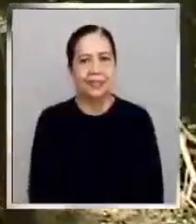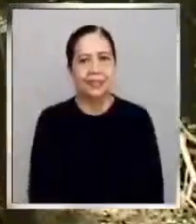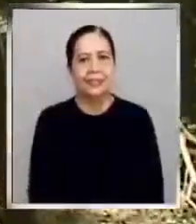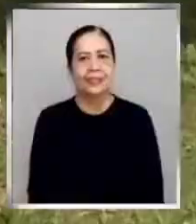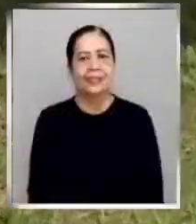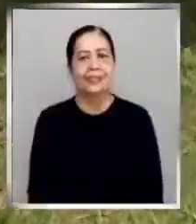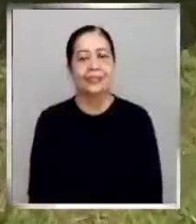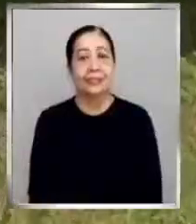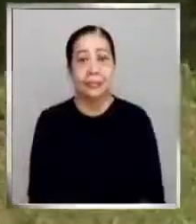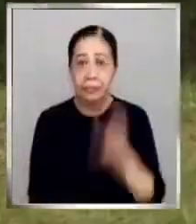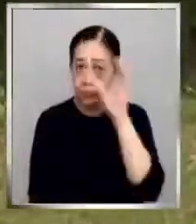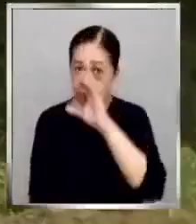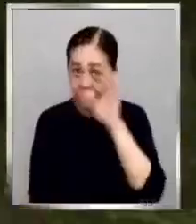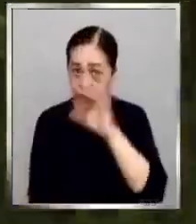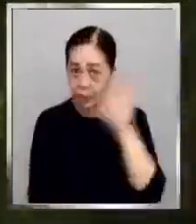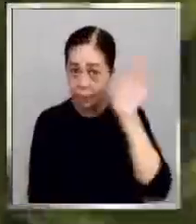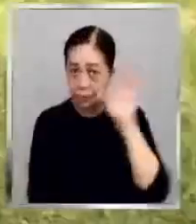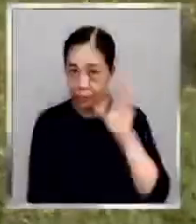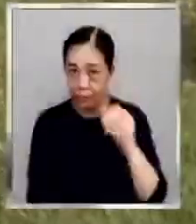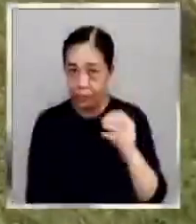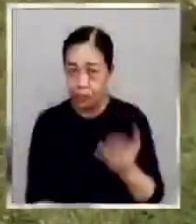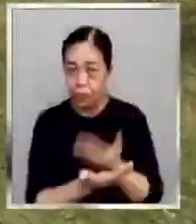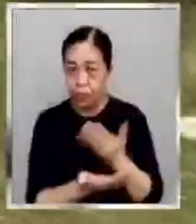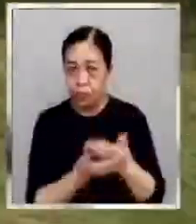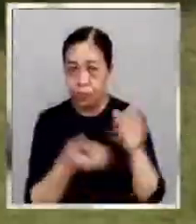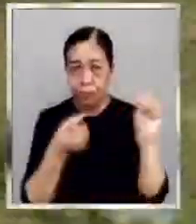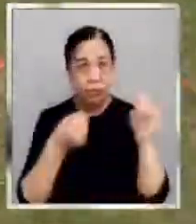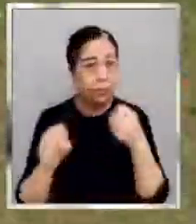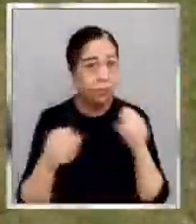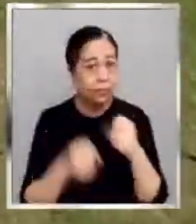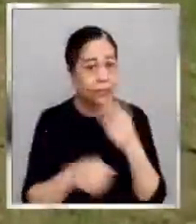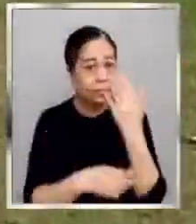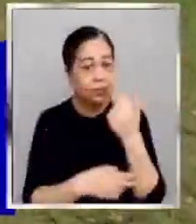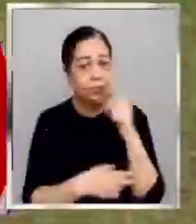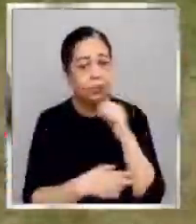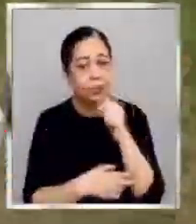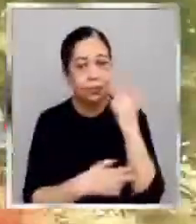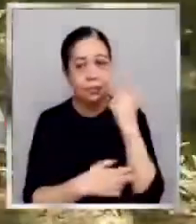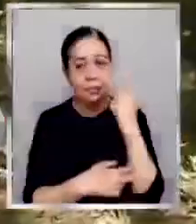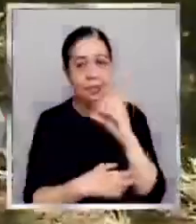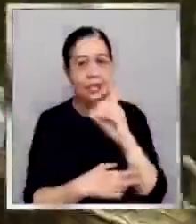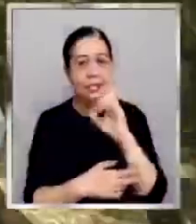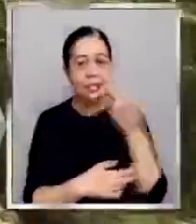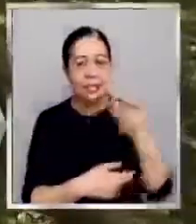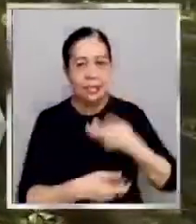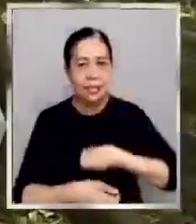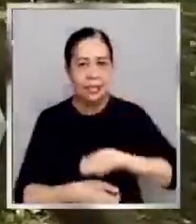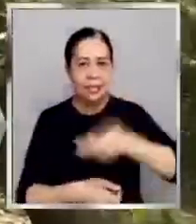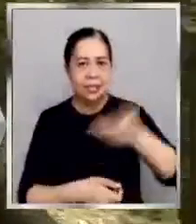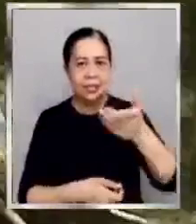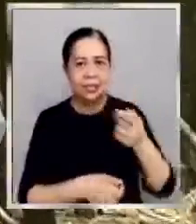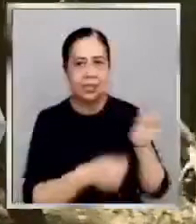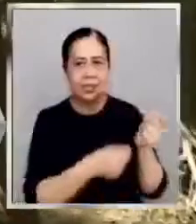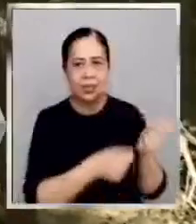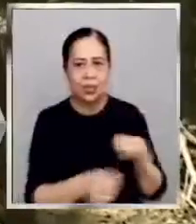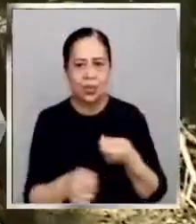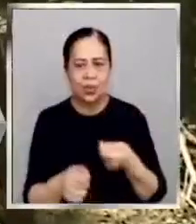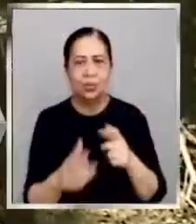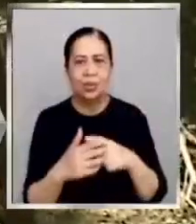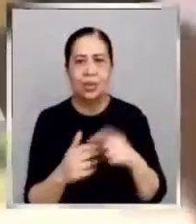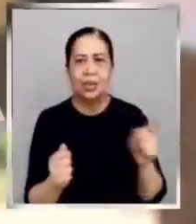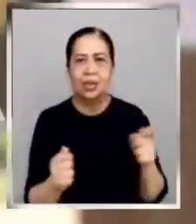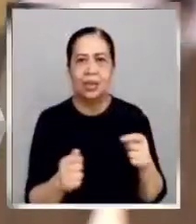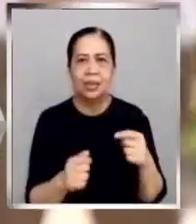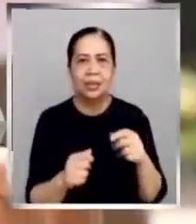Naghahanap ka ba ng kakaiba at bagong sport? Bakit hindi subukan ang disc golf? Disc golf po isang regular golf lang.